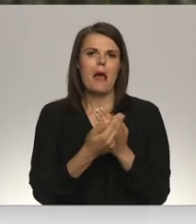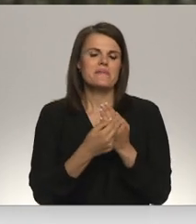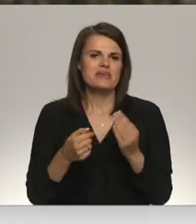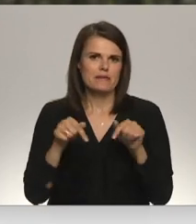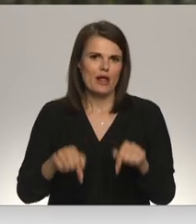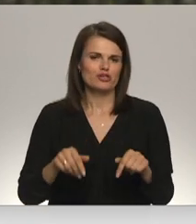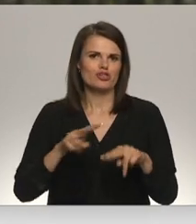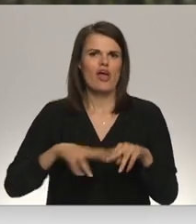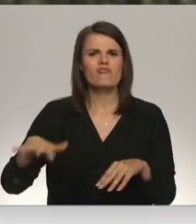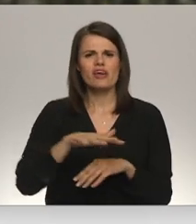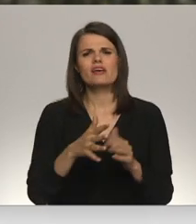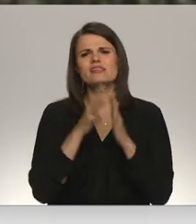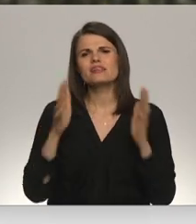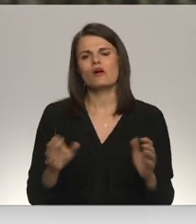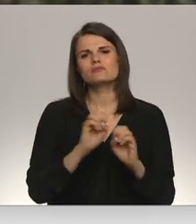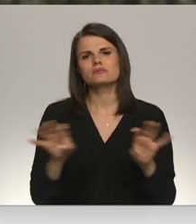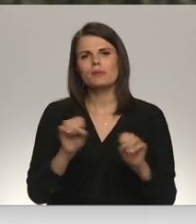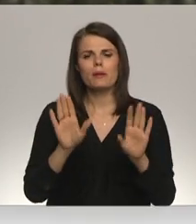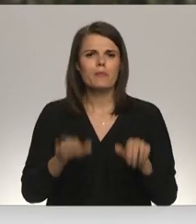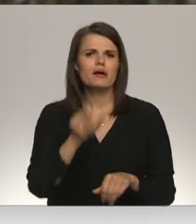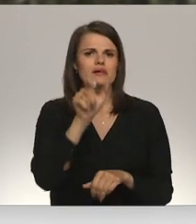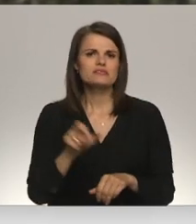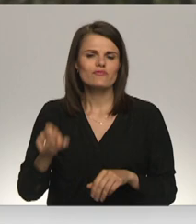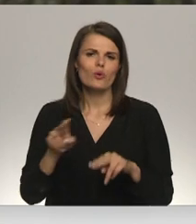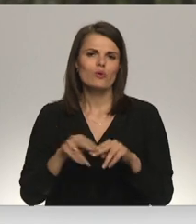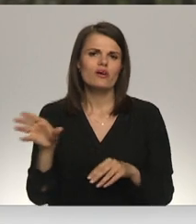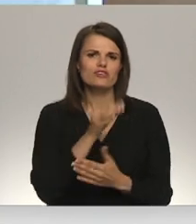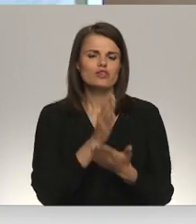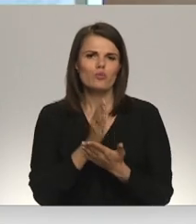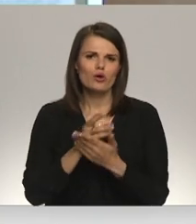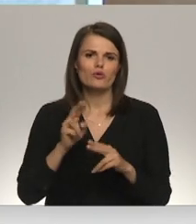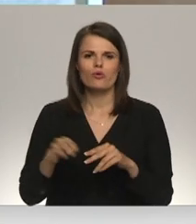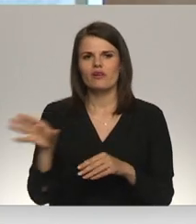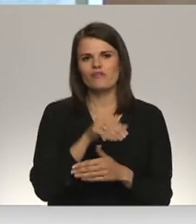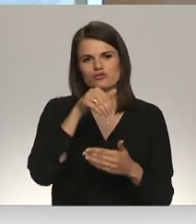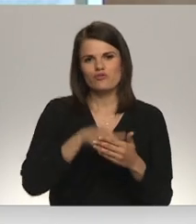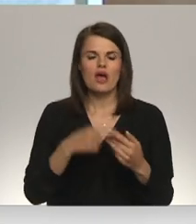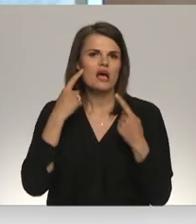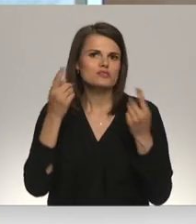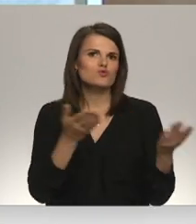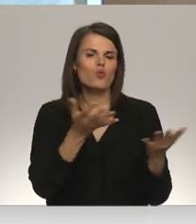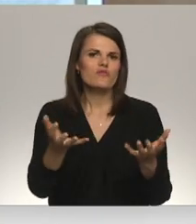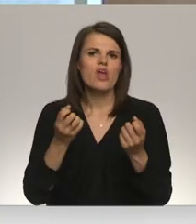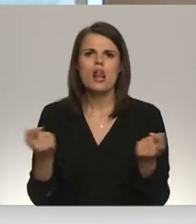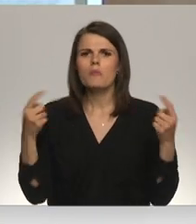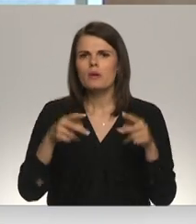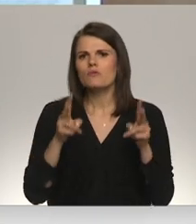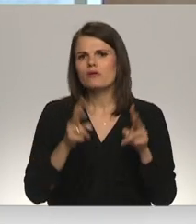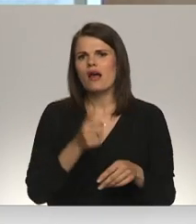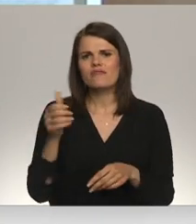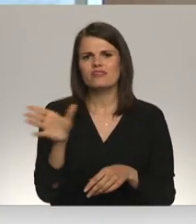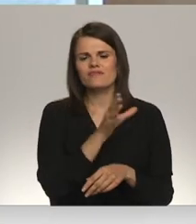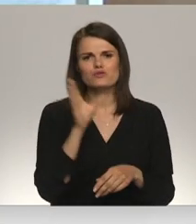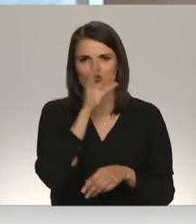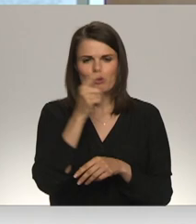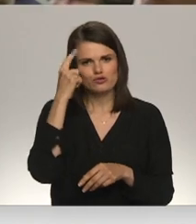daudz stāstīts par cilvēkiem un visiem notikumiem un visu vēsturi. Es nezinu, kur viņa ņēma laiku, kā viņa to visu spēja. Es